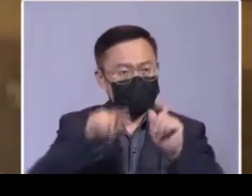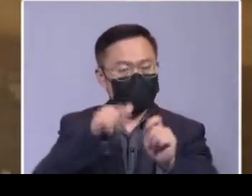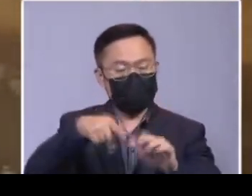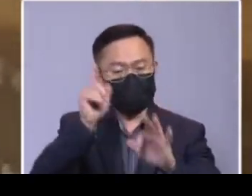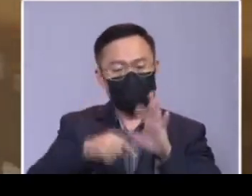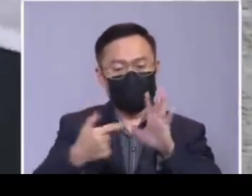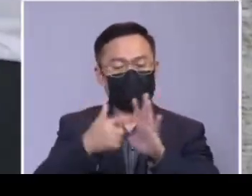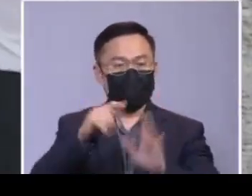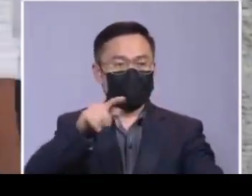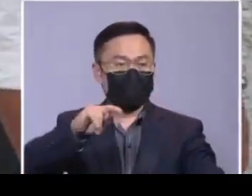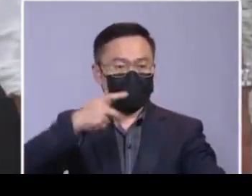ชาวบ้านกระทบหนักมากนะคะ